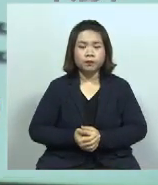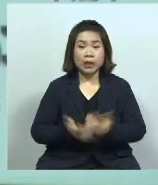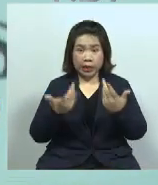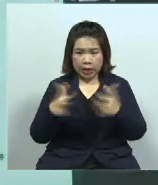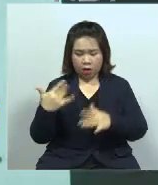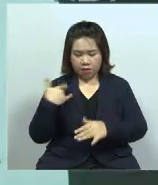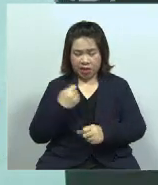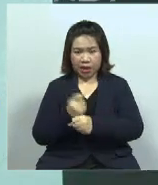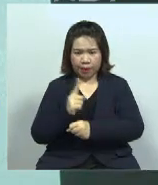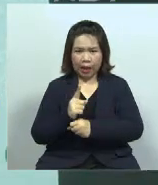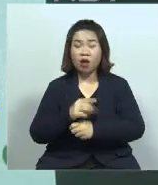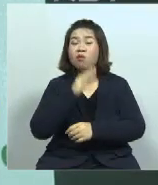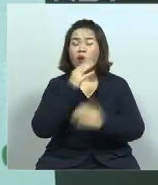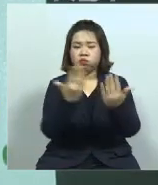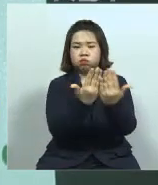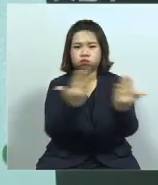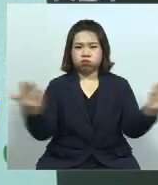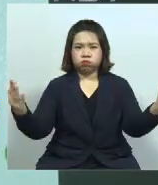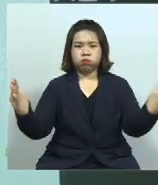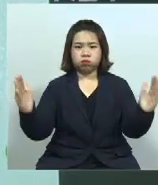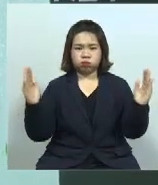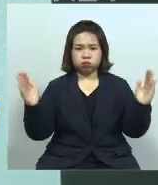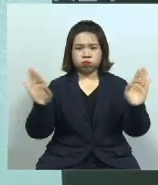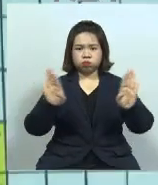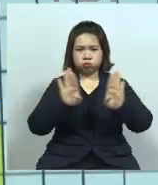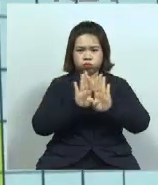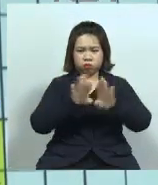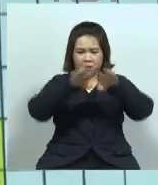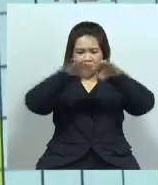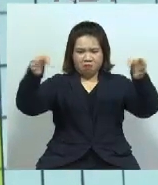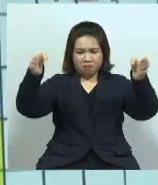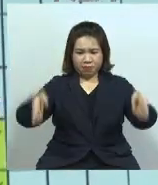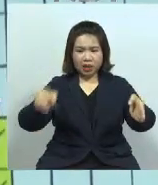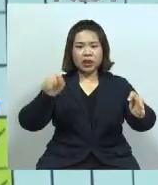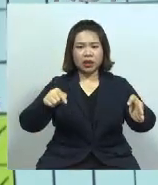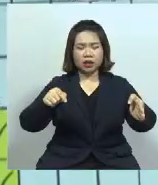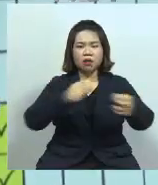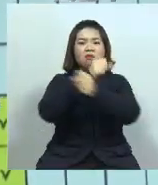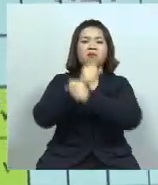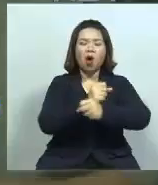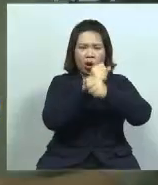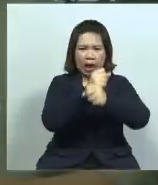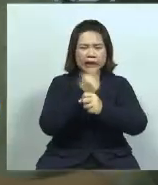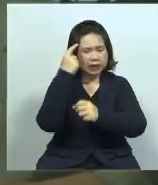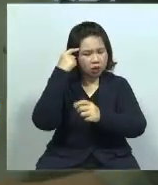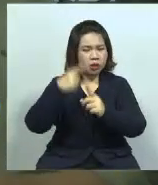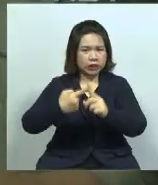เร่งให้ก่อสร้างกำแพงปิดล้อมบริเวณบ่อบำบัดน้ำเสียด้วยคาดว่าจะแล้วเสร็จภายใน